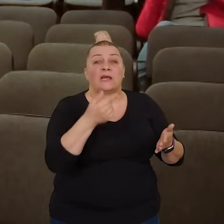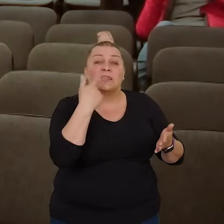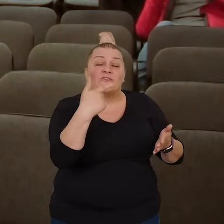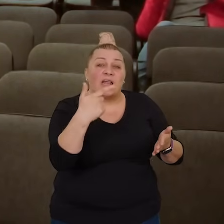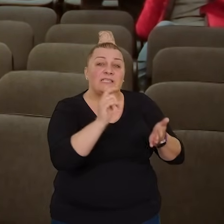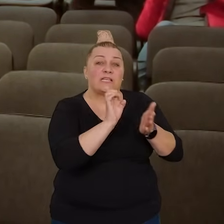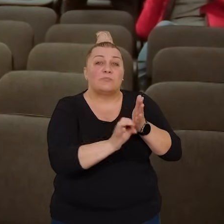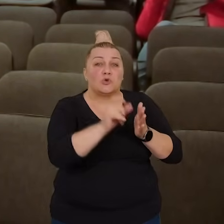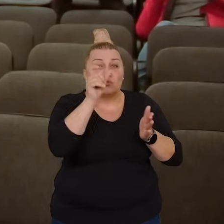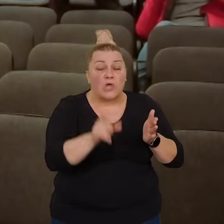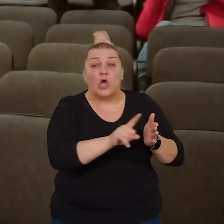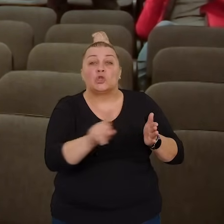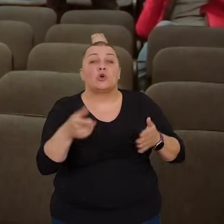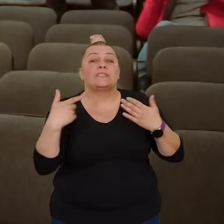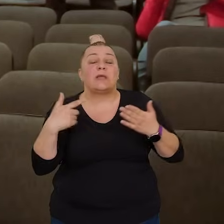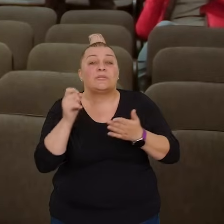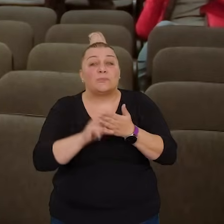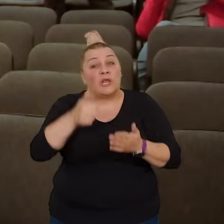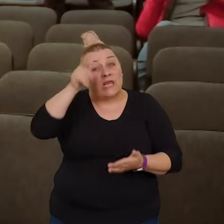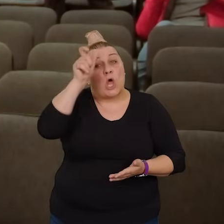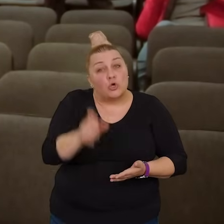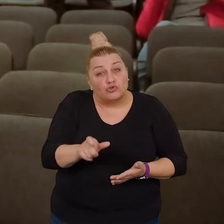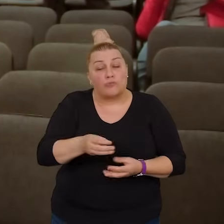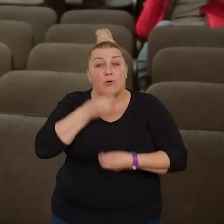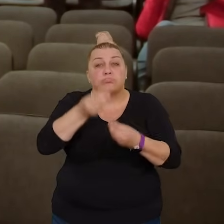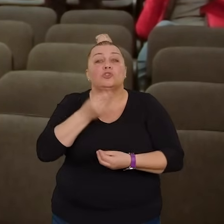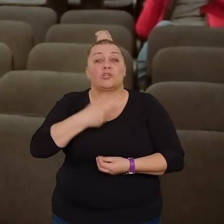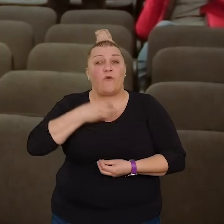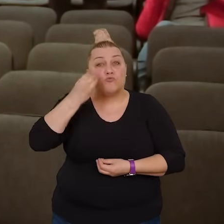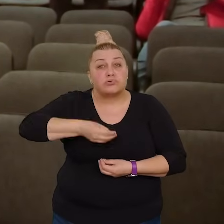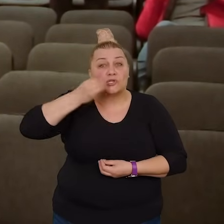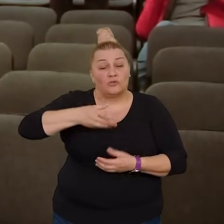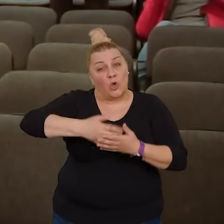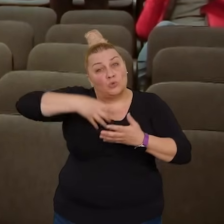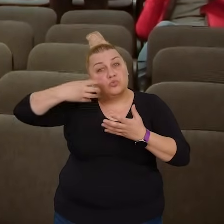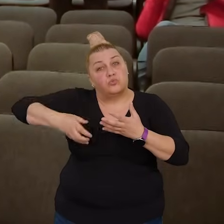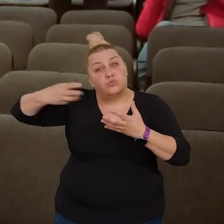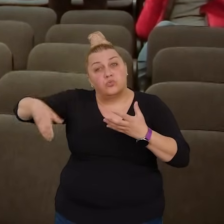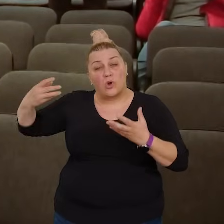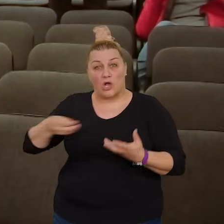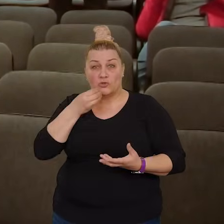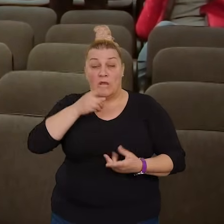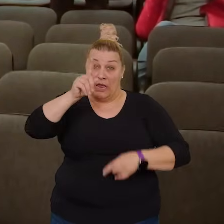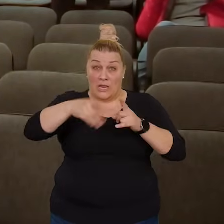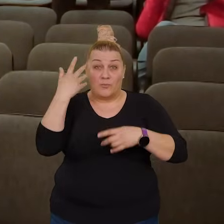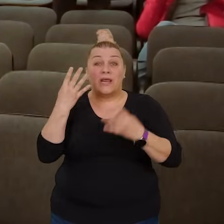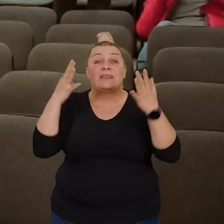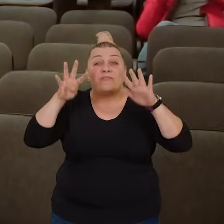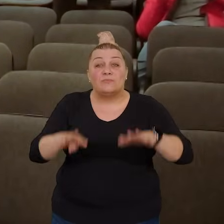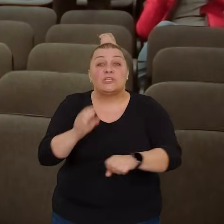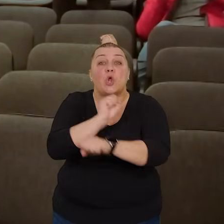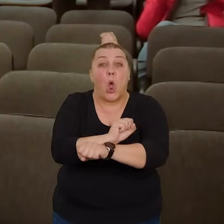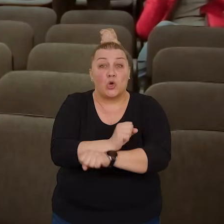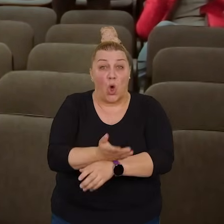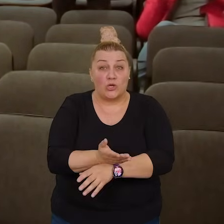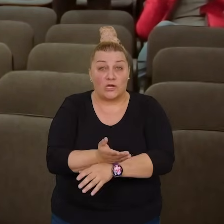govore 20 minuta do 70 minuta svoju cijelu priču. To su dugačke su priče. Ti ljudi su proveli neki po